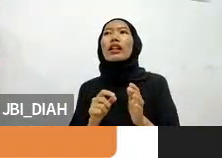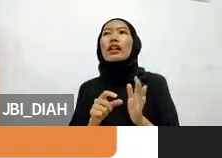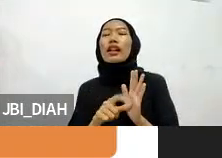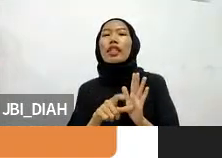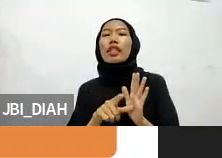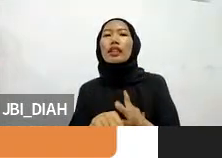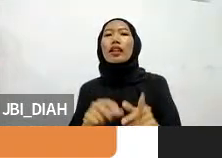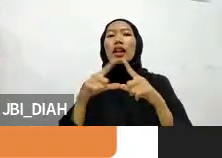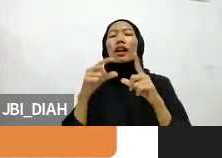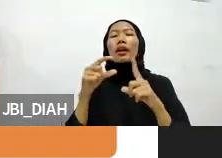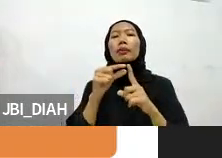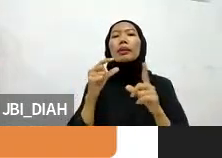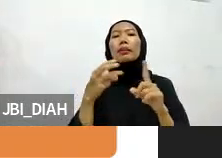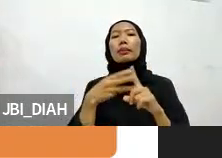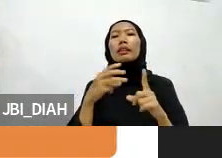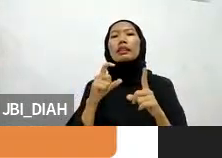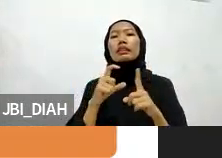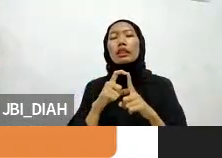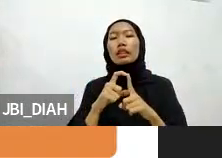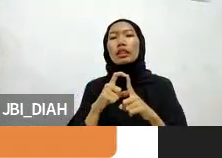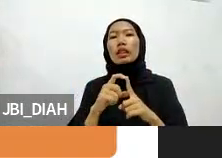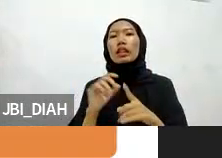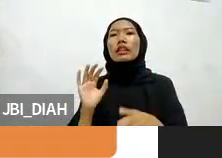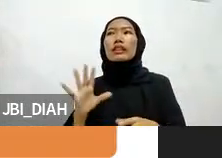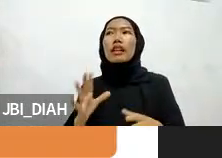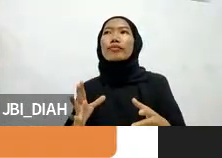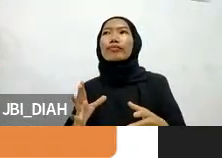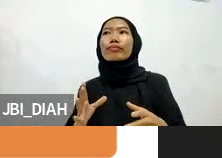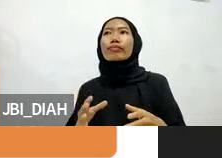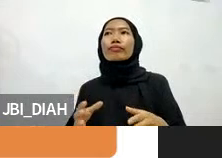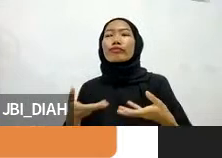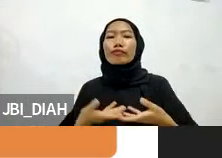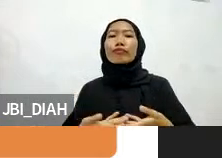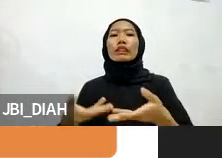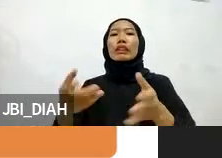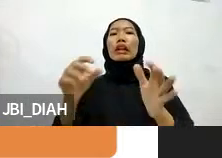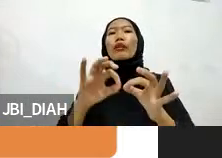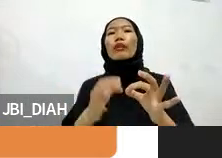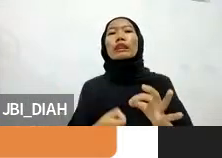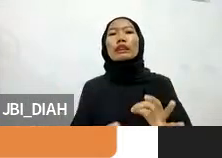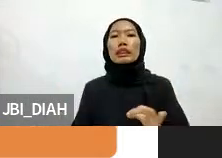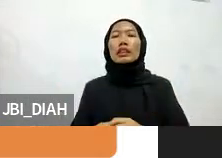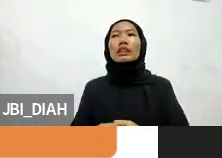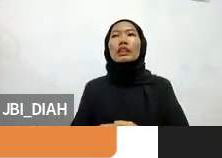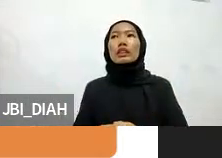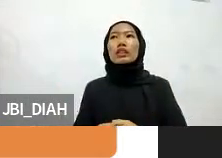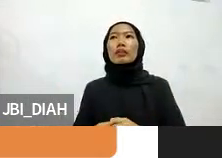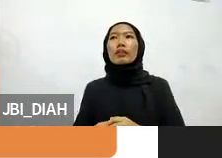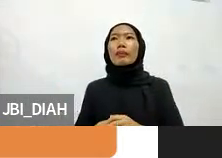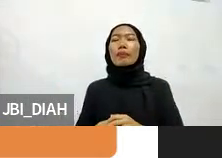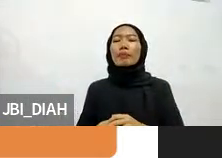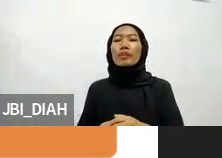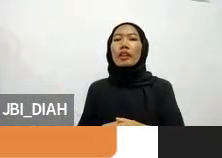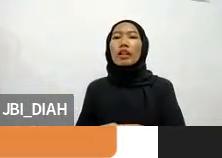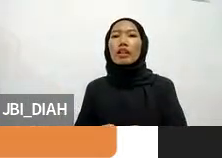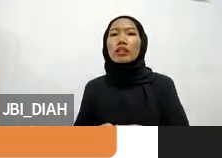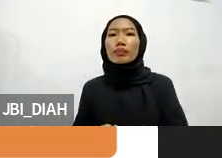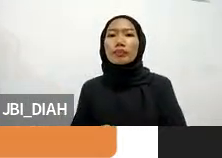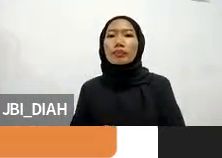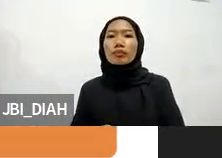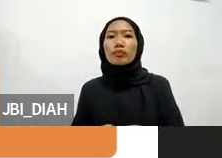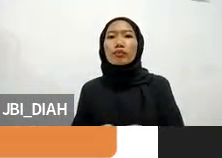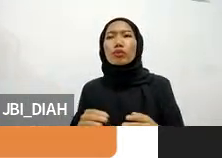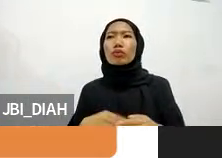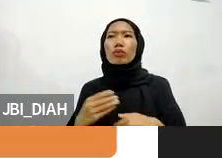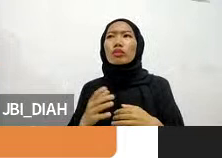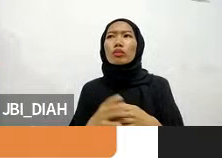tapi resentralisasi keuangan ini membuat semacam disinsentif sebetulnya bagi pemerintah daerah. Mereka juga berpikir,